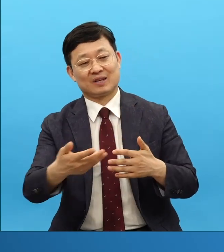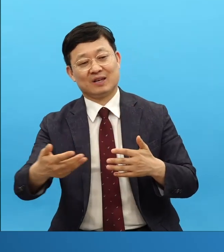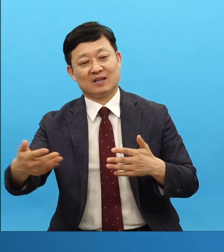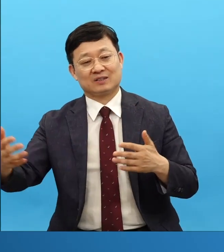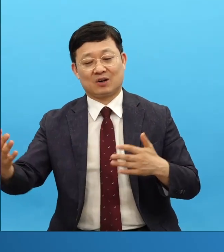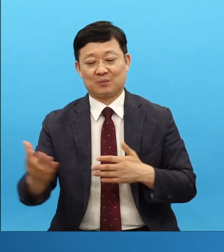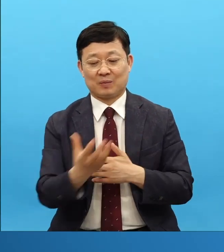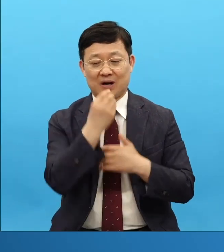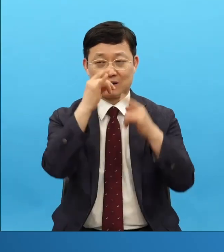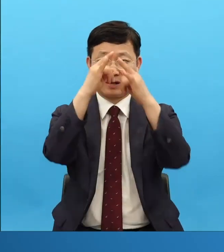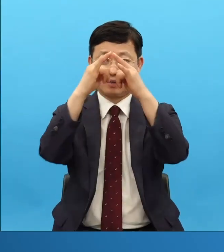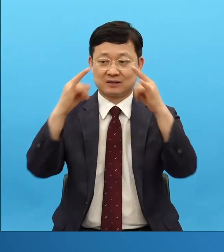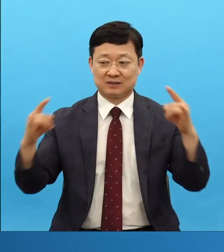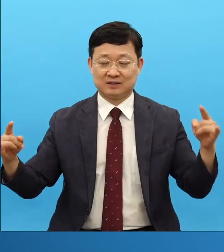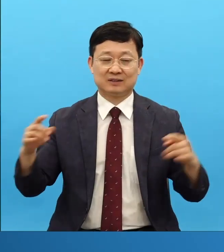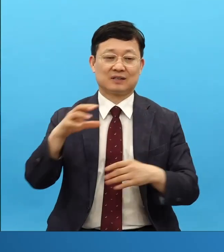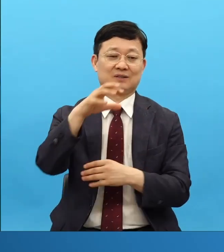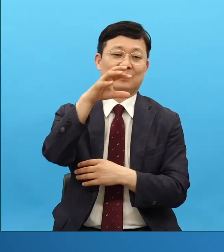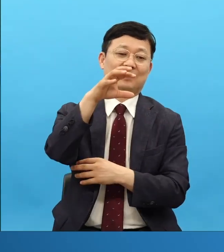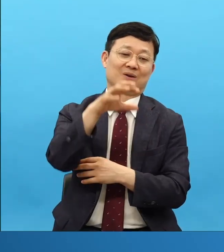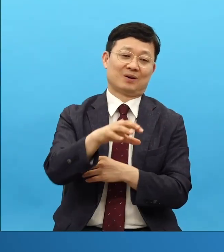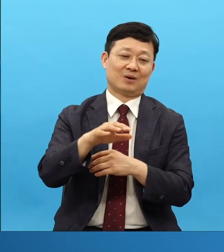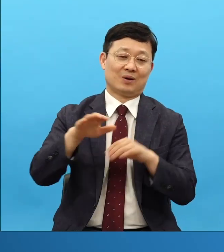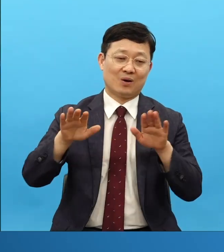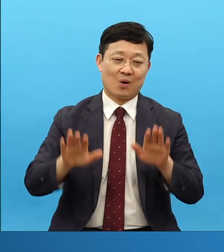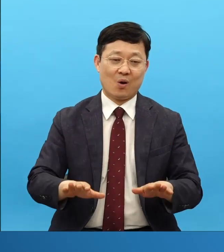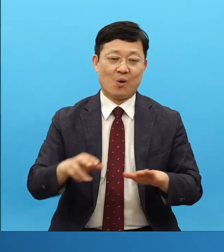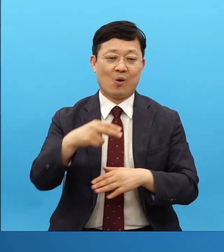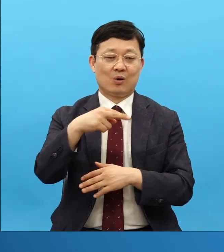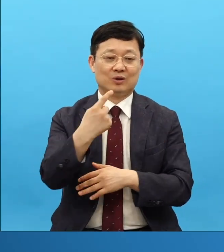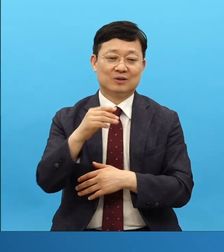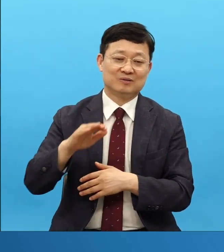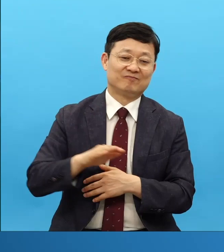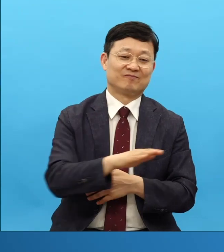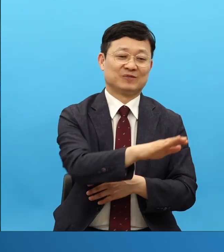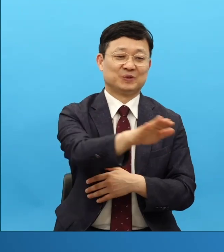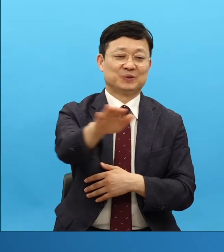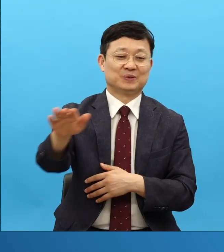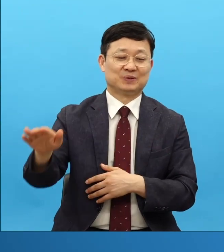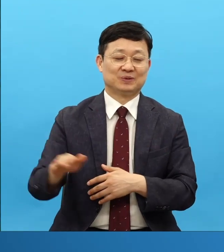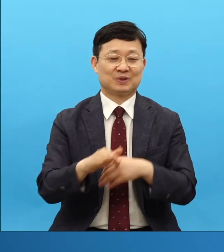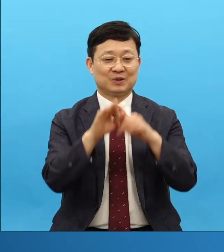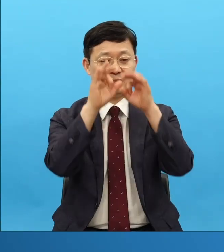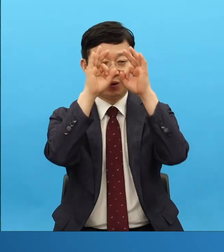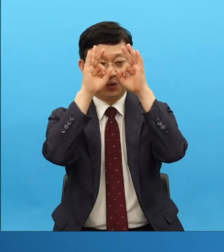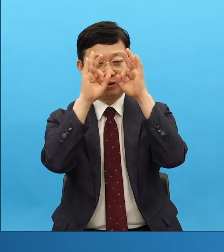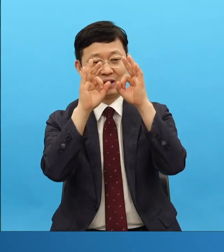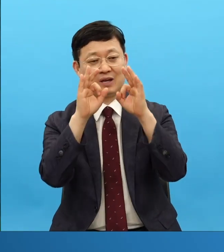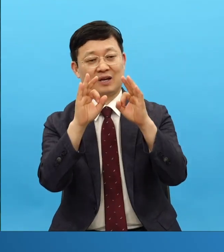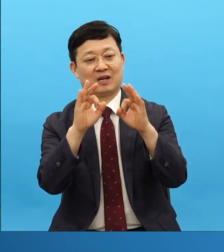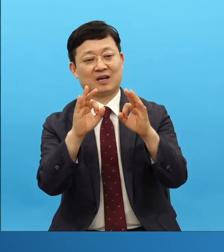넘쳐나네. 성막의 뜰에서 오늘도 우린